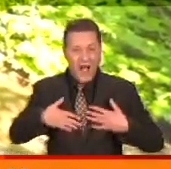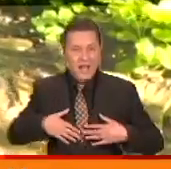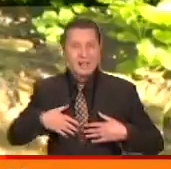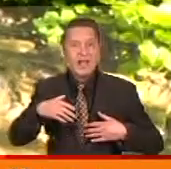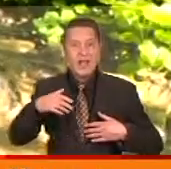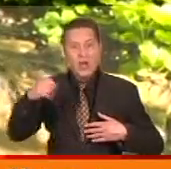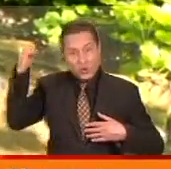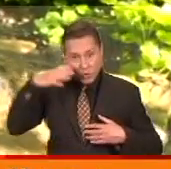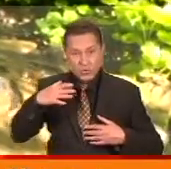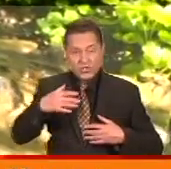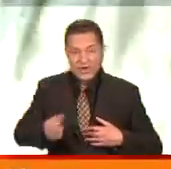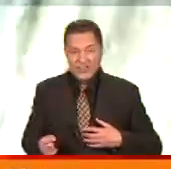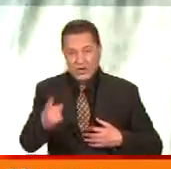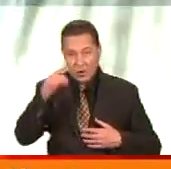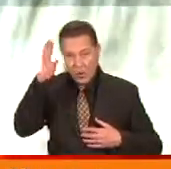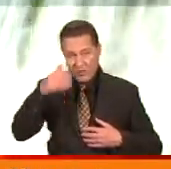води.